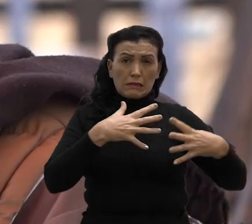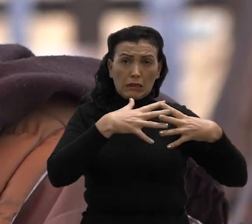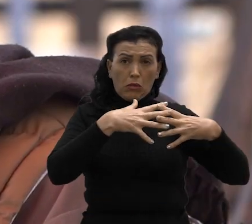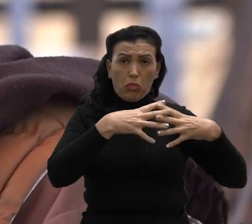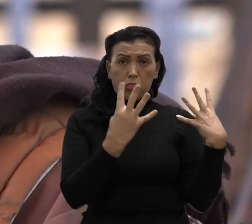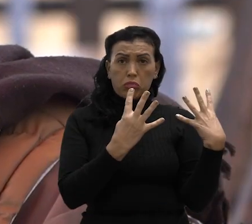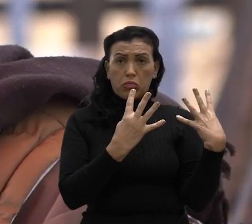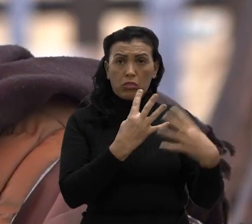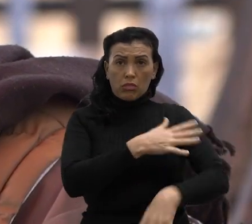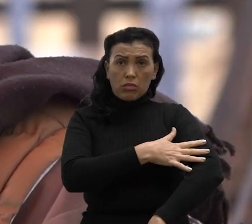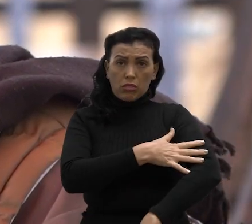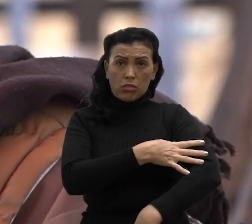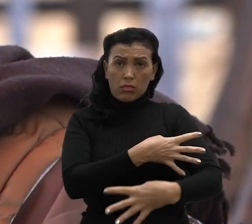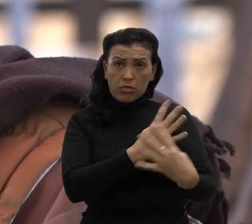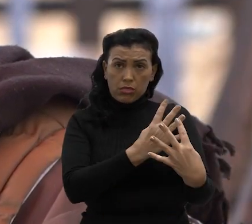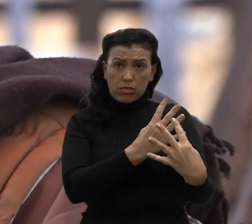وانقطع عندي الأوتار